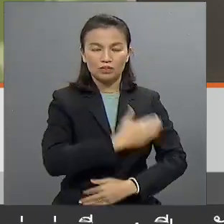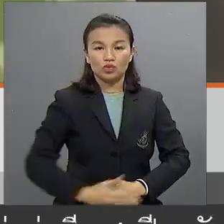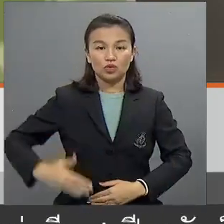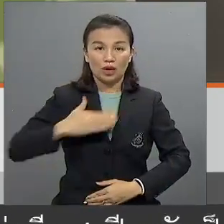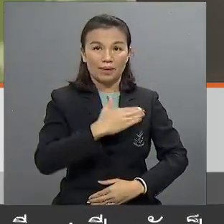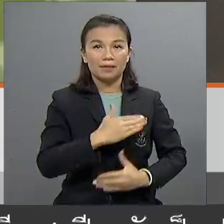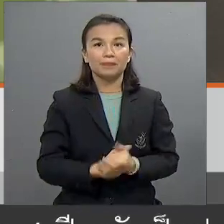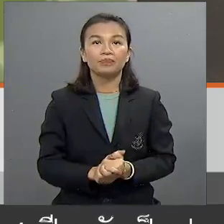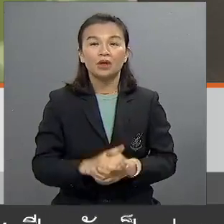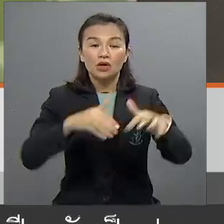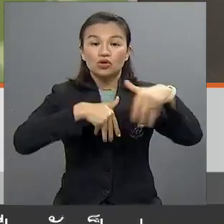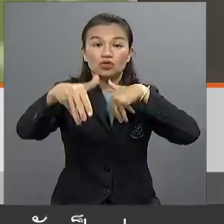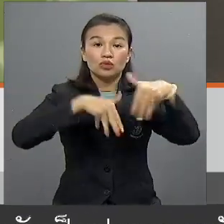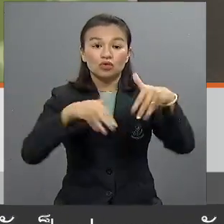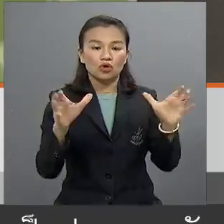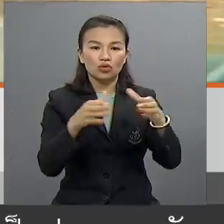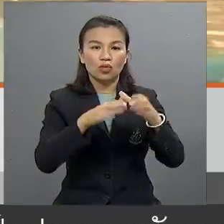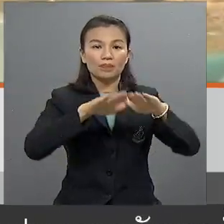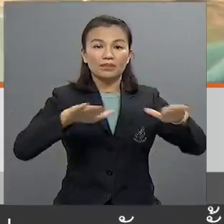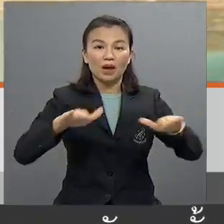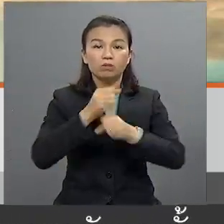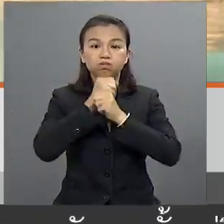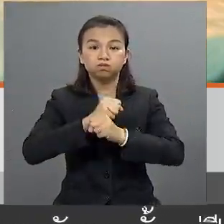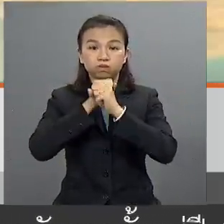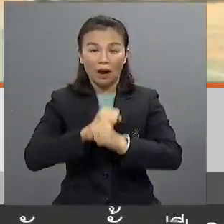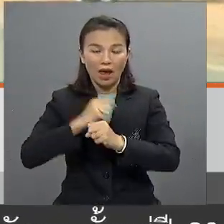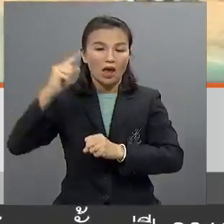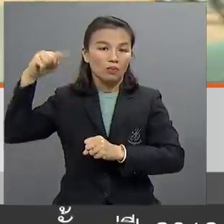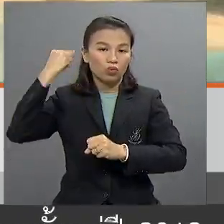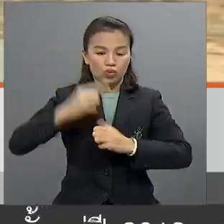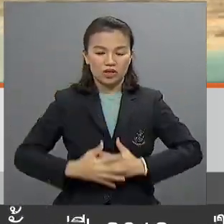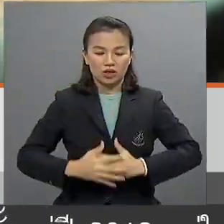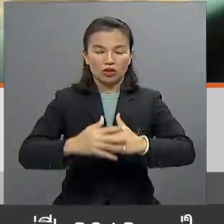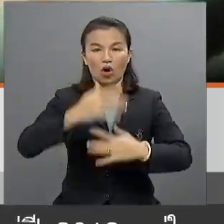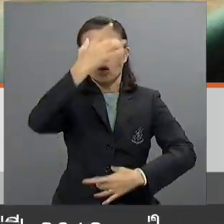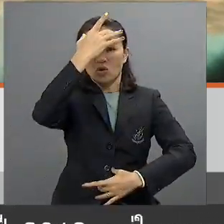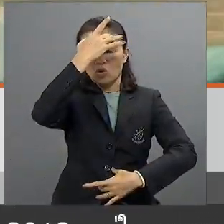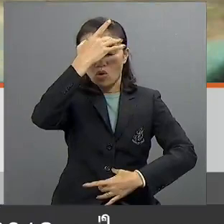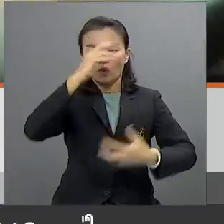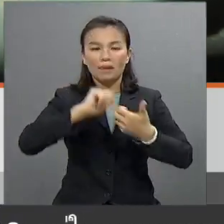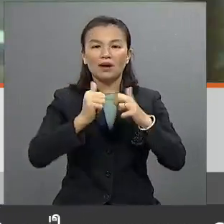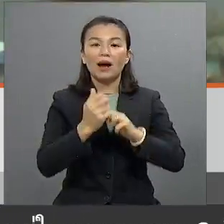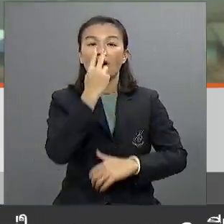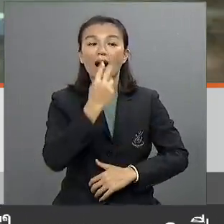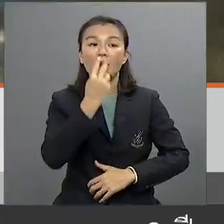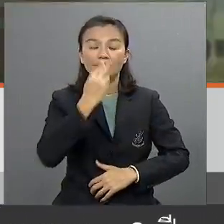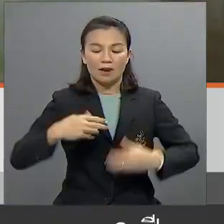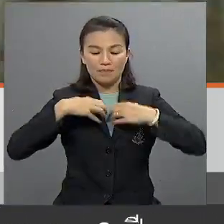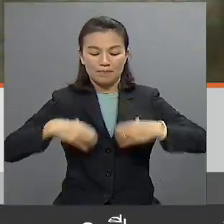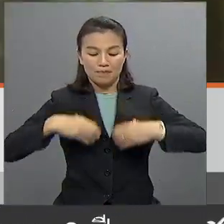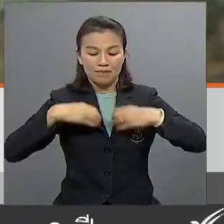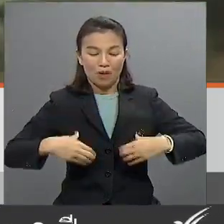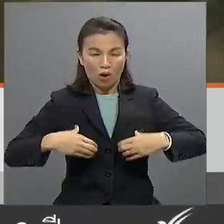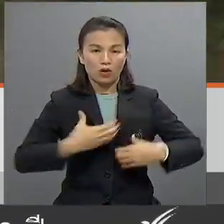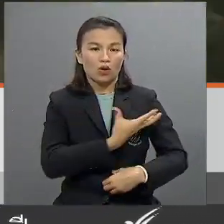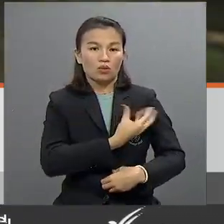นกลุ่มเสี่ยงได้แก่เด็กผู้สูงอายุสตรีมีครรภ์และผู้ที่มีโรคระบบทางเดินหายใจโรคหัวใจและโรคหลอดเลือดสมองคว